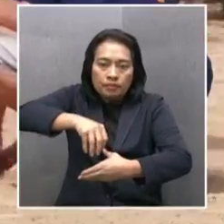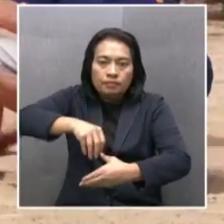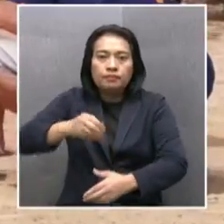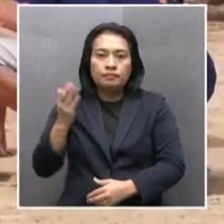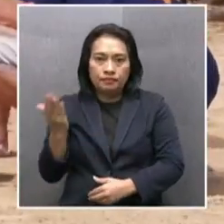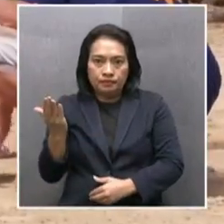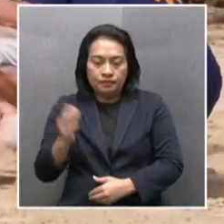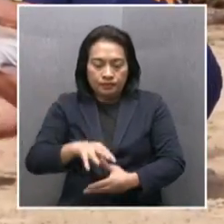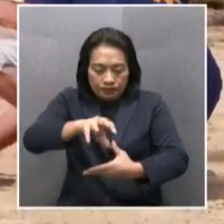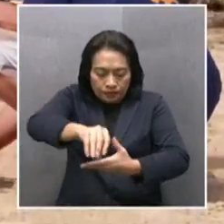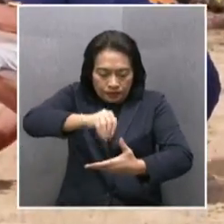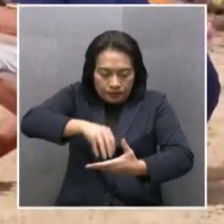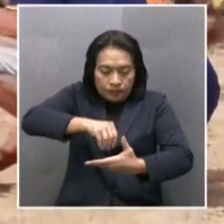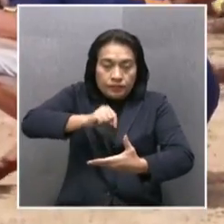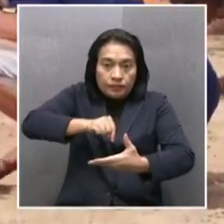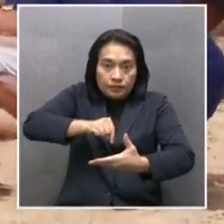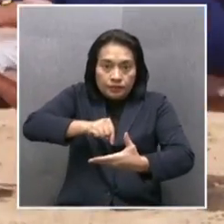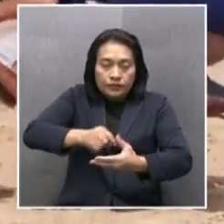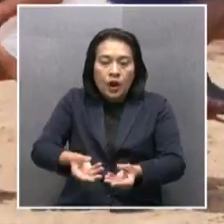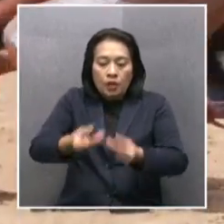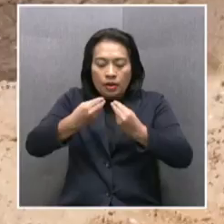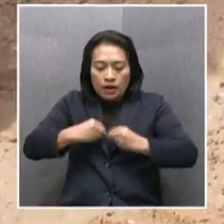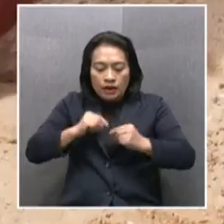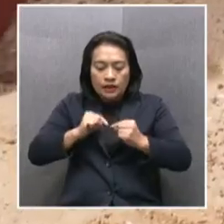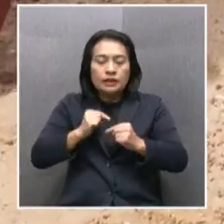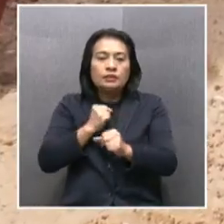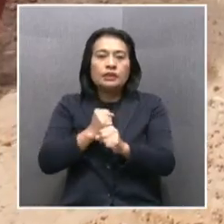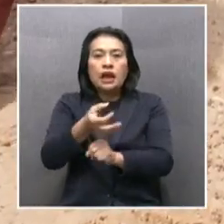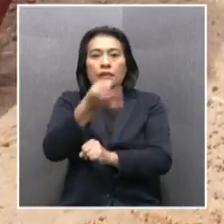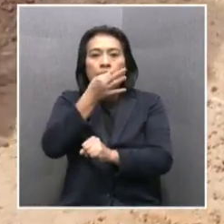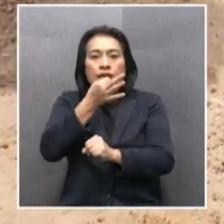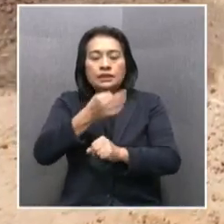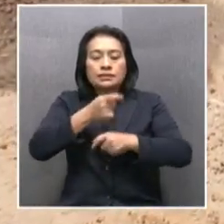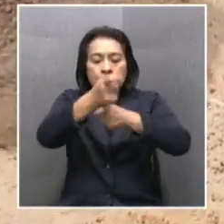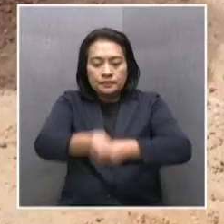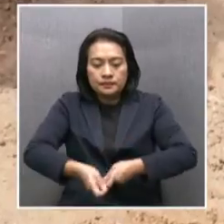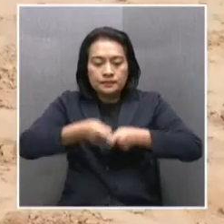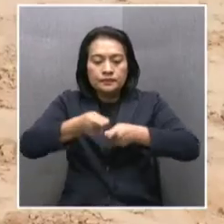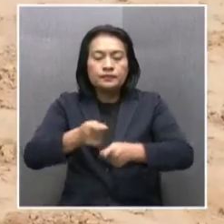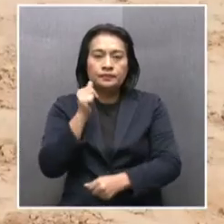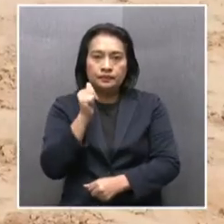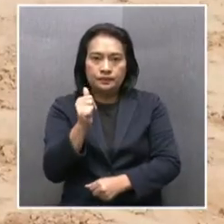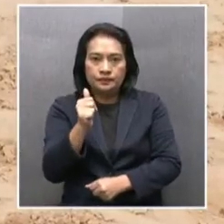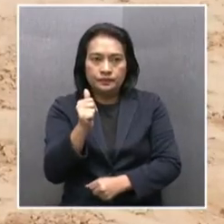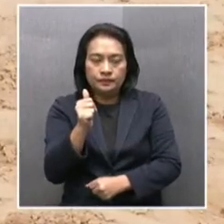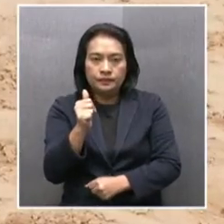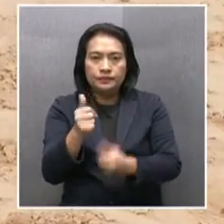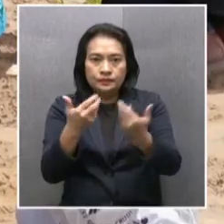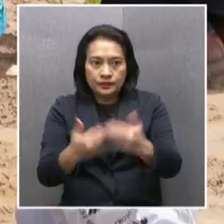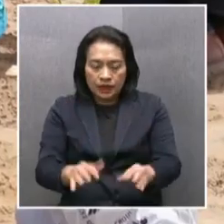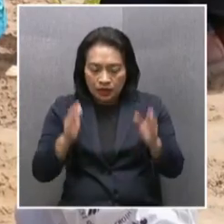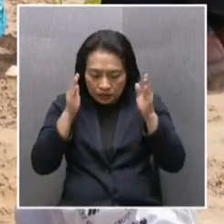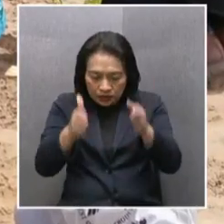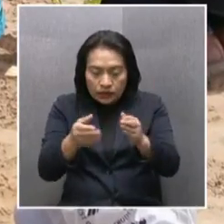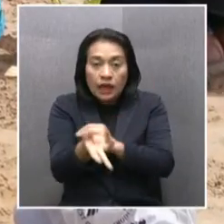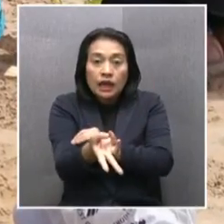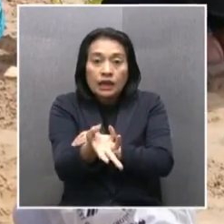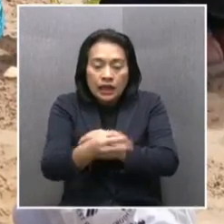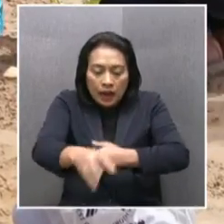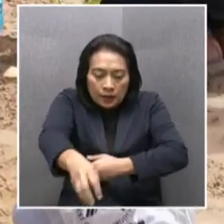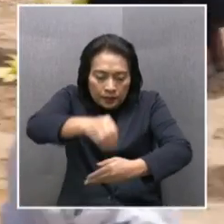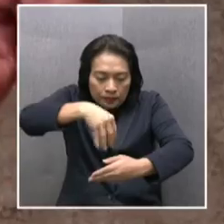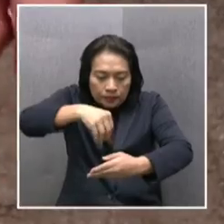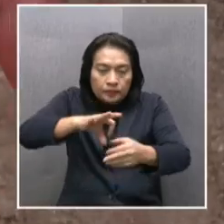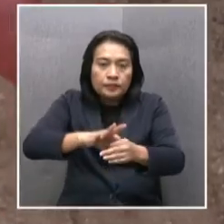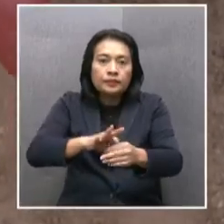พื่อนำไปเป็นมิ่งขวัญและเป็นสิริมงคลในการประกอบอาชีพเกษตรกรรมครับโดยส่วนใหญ่นะครับตั้งใจที่จะนำเมล็ดพันธุ์ข้าวไปใส่ในไ